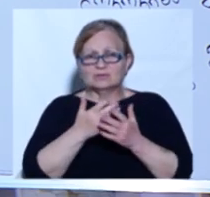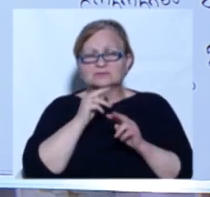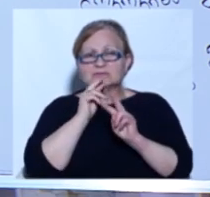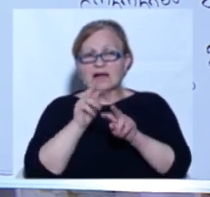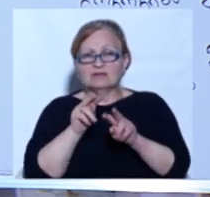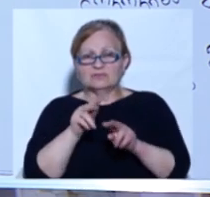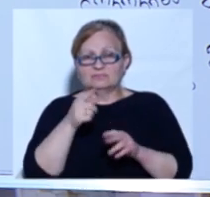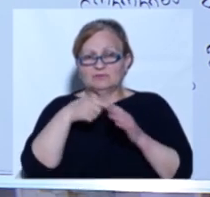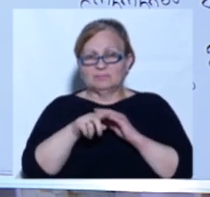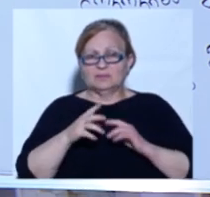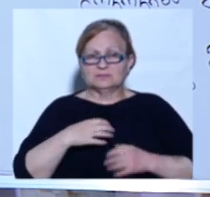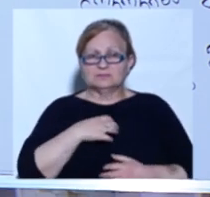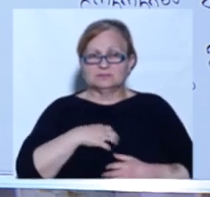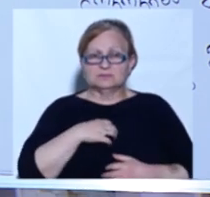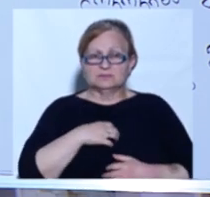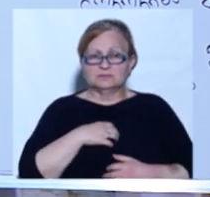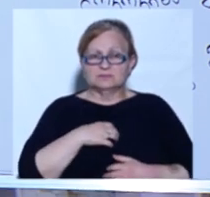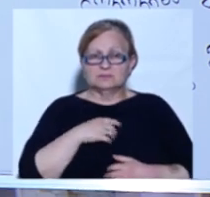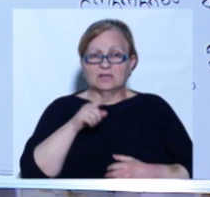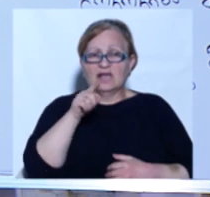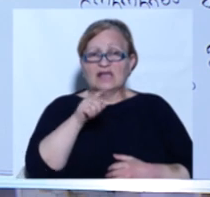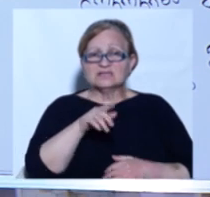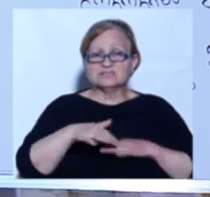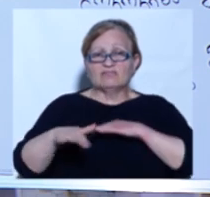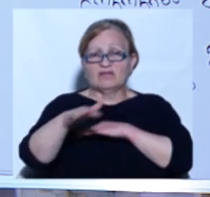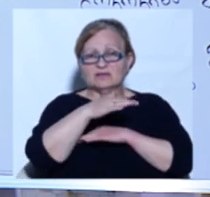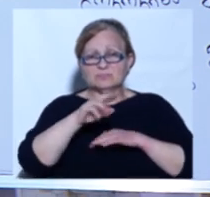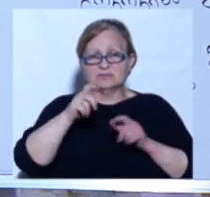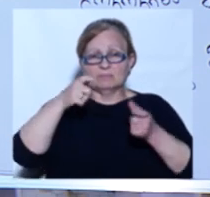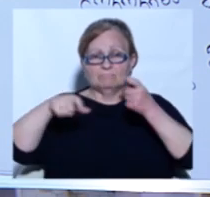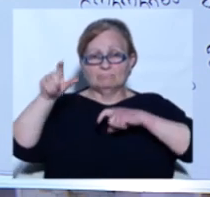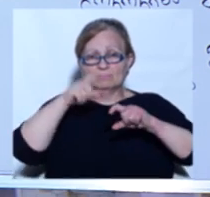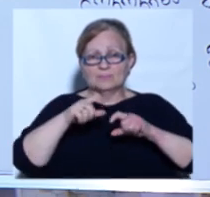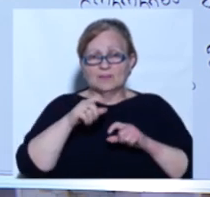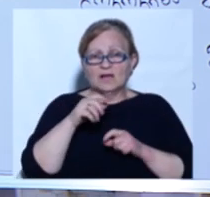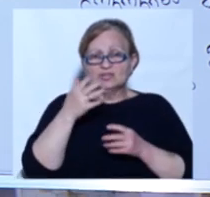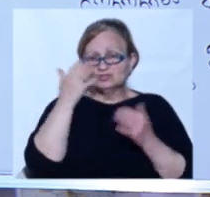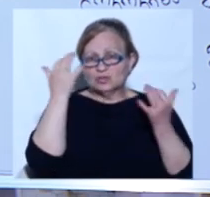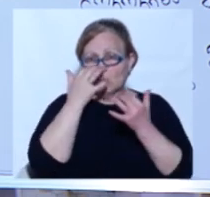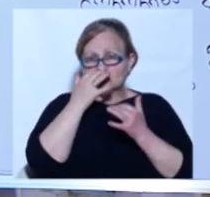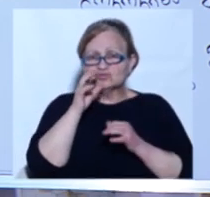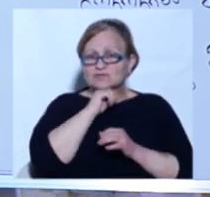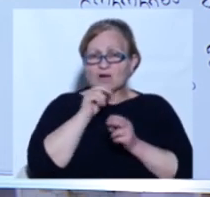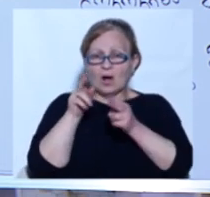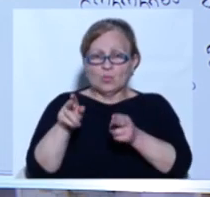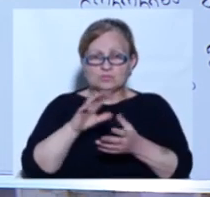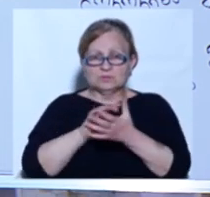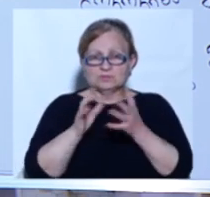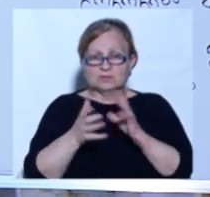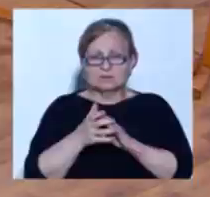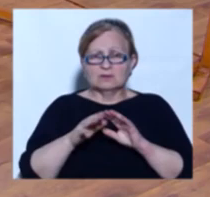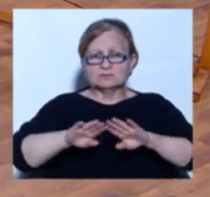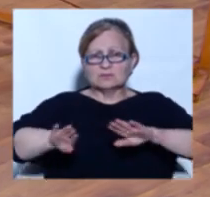დაკვირვება არის მნიშვნელოვანი. ეს ველები და მთაგორები შეუმჩნევლად გაქურდა თოვლმა. დაცარიელ და უცებ